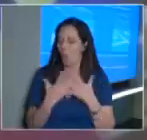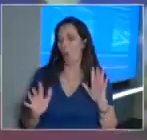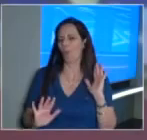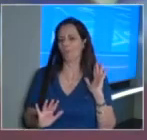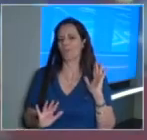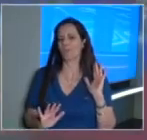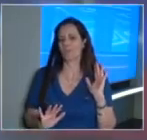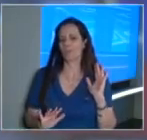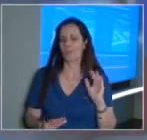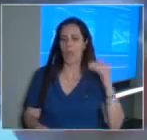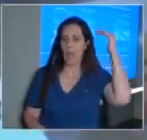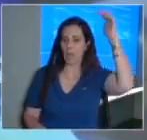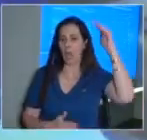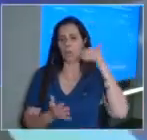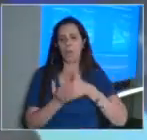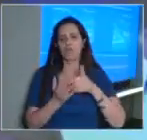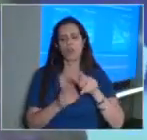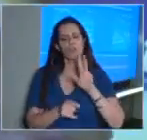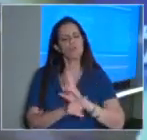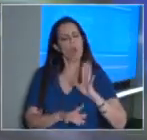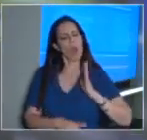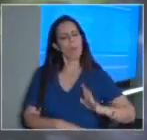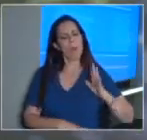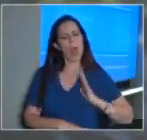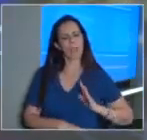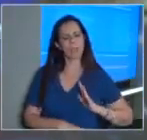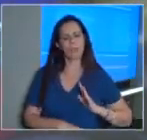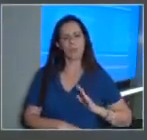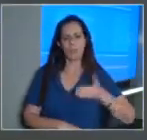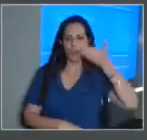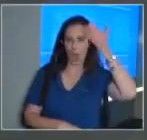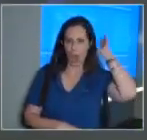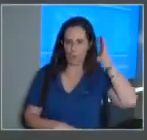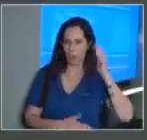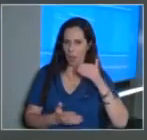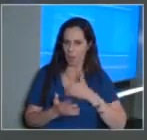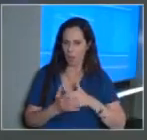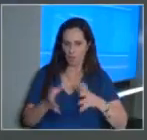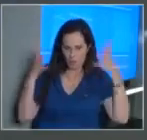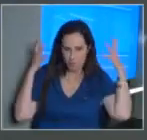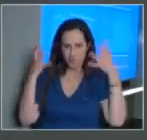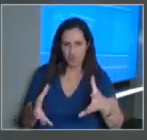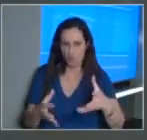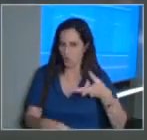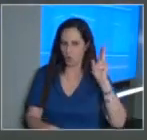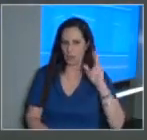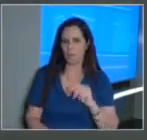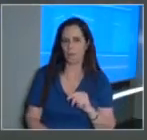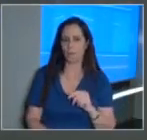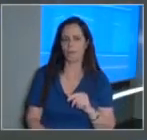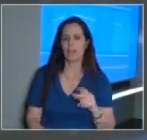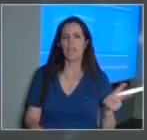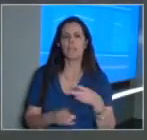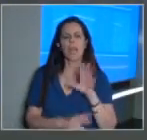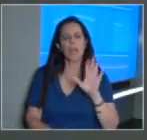לעין. בני גנץ ממשיך לשמור על הקו הממלכתי, בזמן שיאיר לפיד ממשיך בקו התוקפני הרבה יותר.